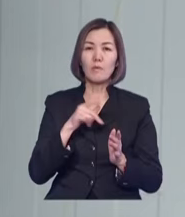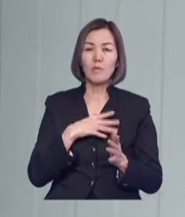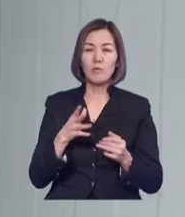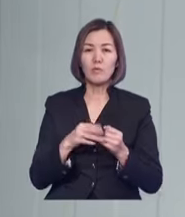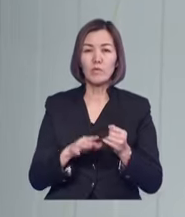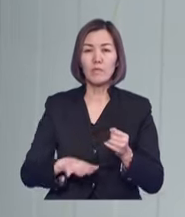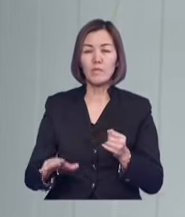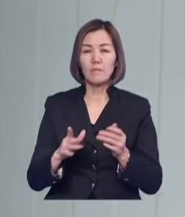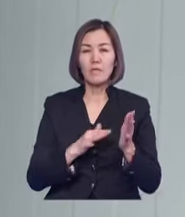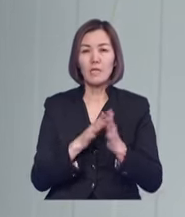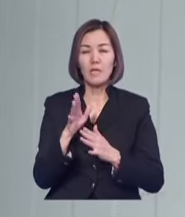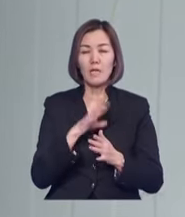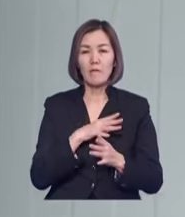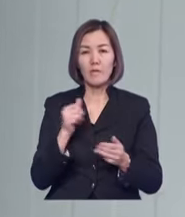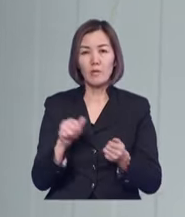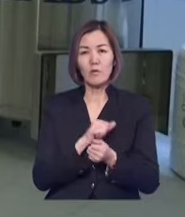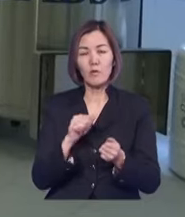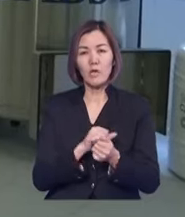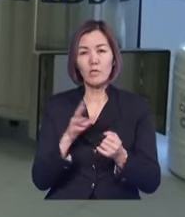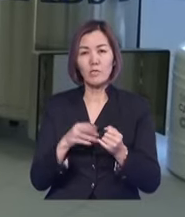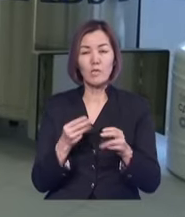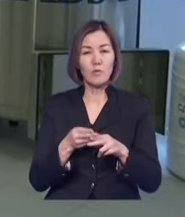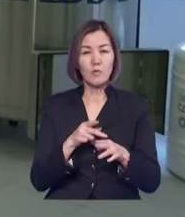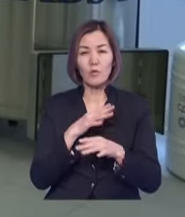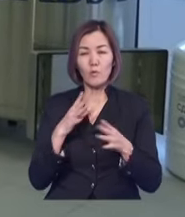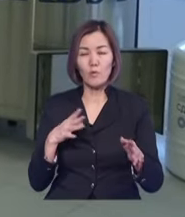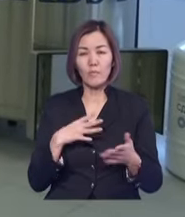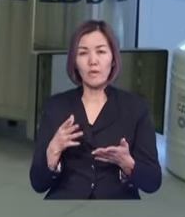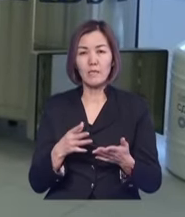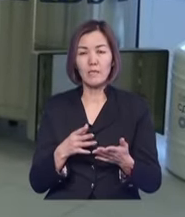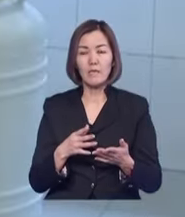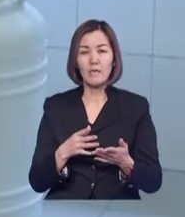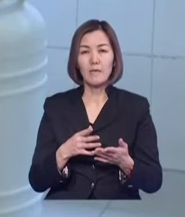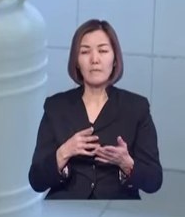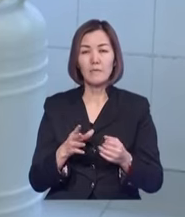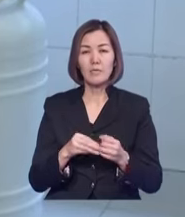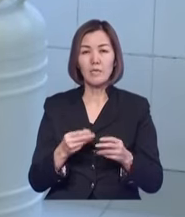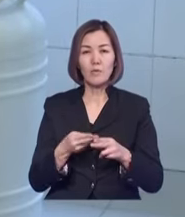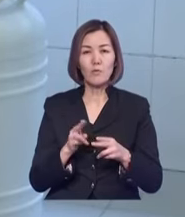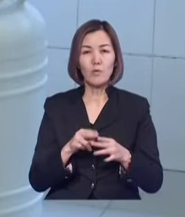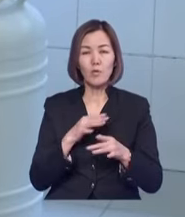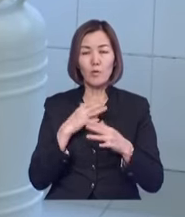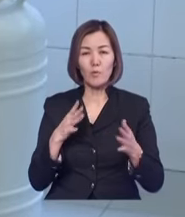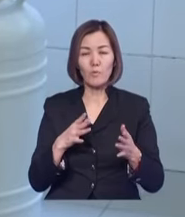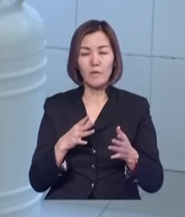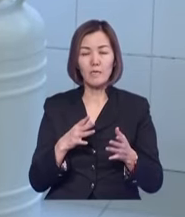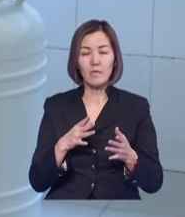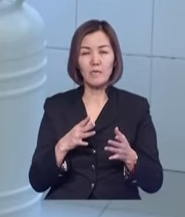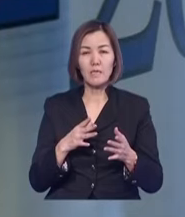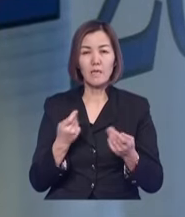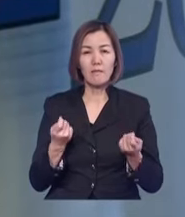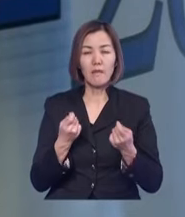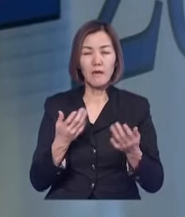жайылым жер алып жатыр. Алайда құрғақ жерлер басым. Климатқа байланысты жайылымды жерлер азайып барады. Салдарынан жергілікті дақылдар мен